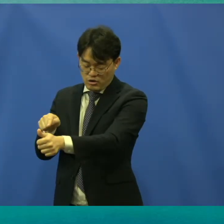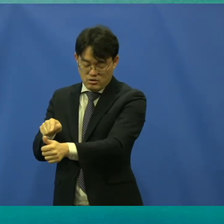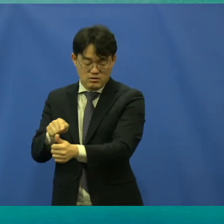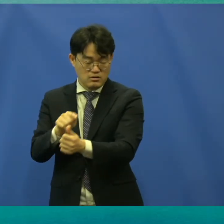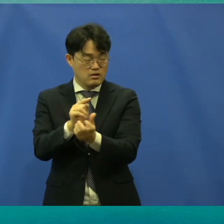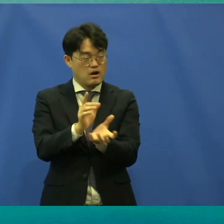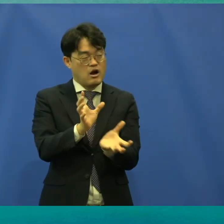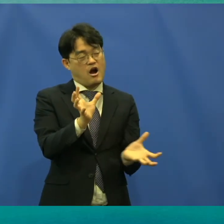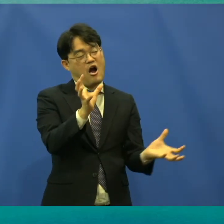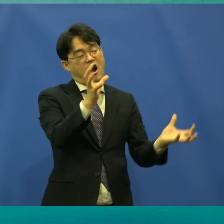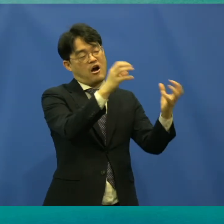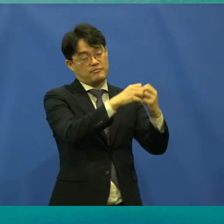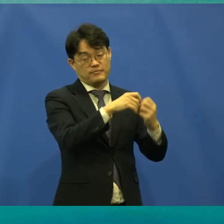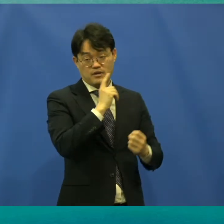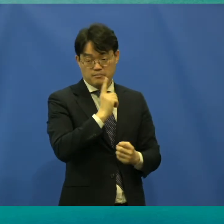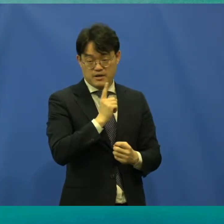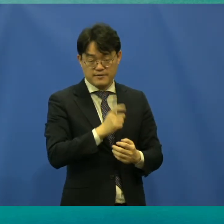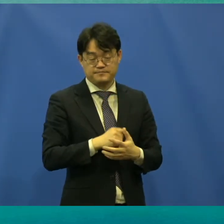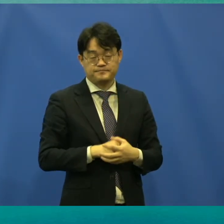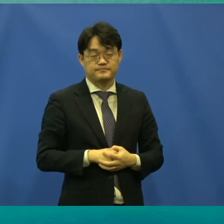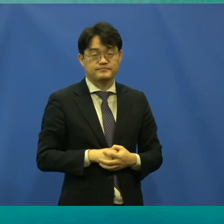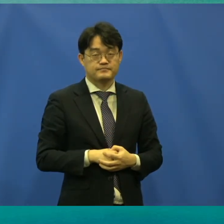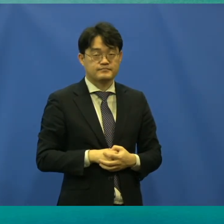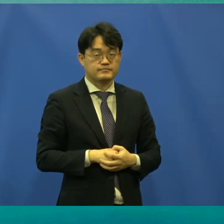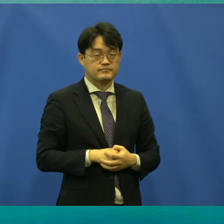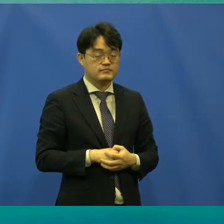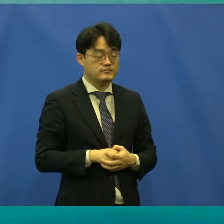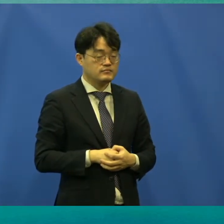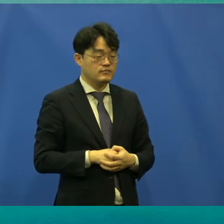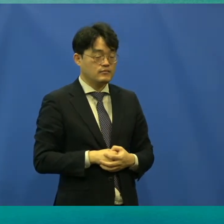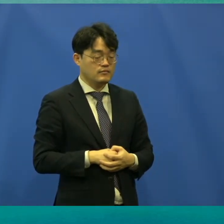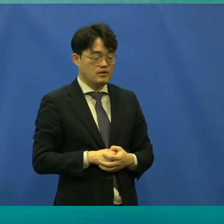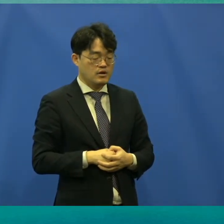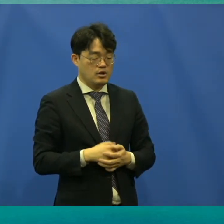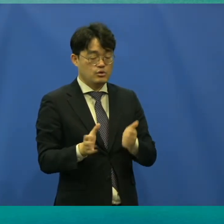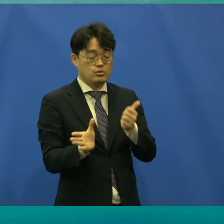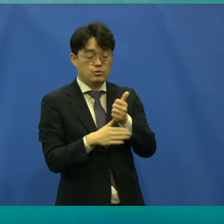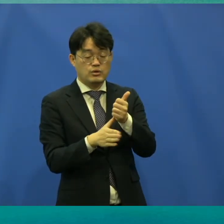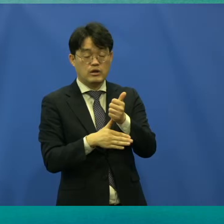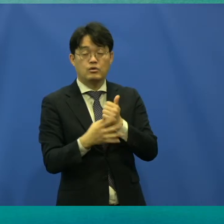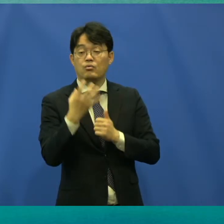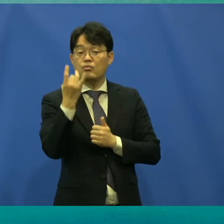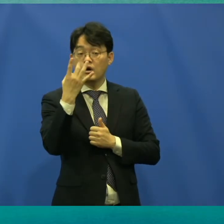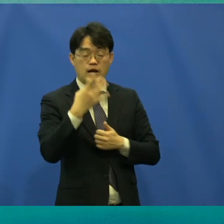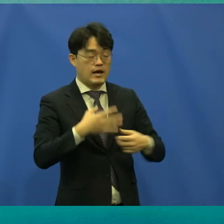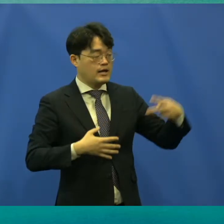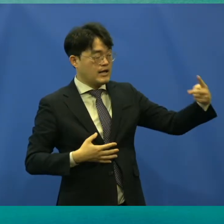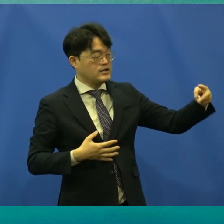자, 다시스로 향해 가던 그가 도착한 곳은 어디예요? 물고기 뱃속입니다.